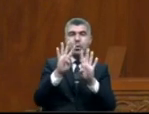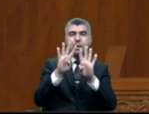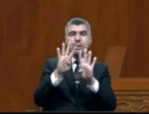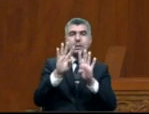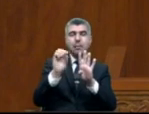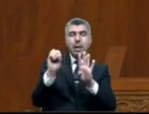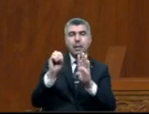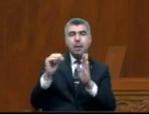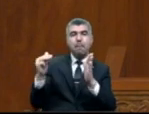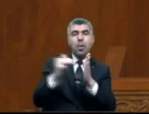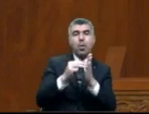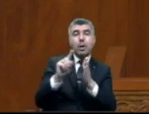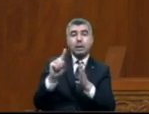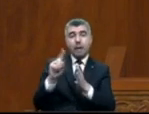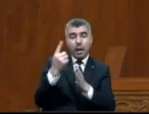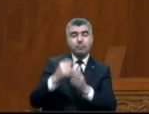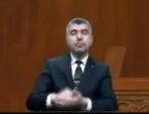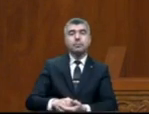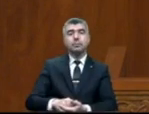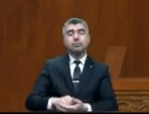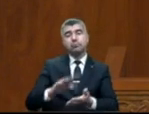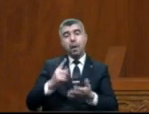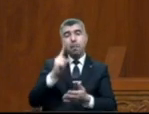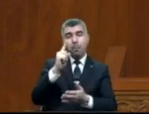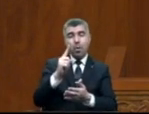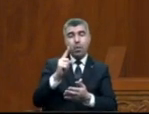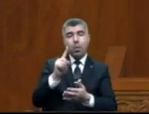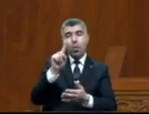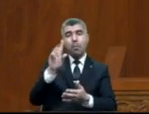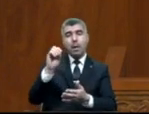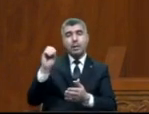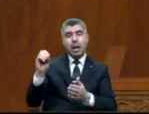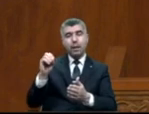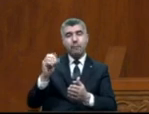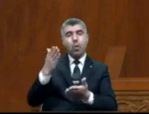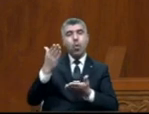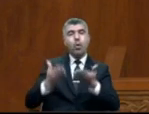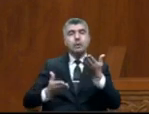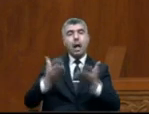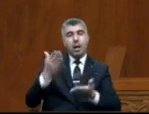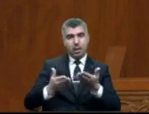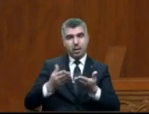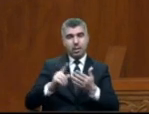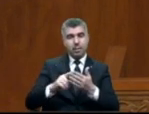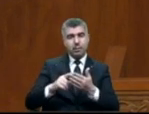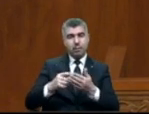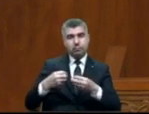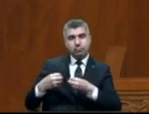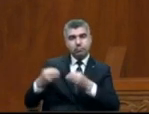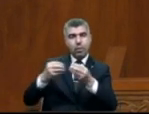الدرهم، واللي مكنتنا بتأمين 1,100,000 قنطار من البذور المختارة ديال الحبوب